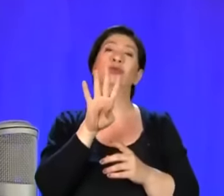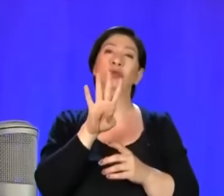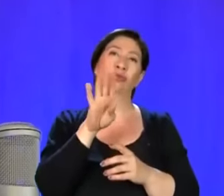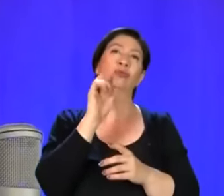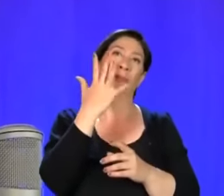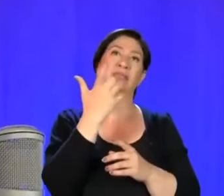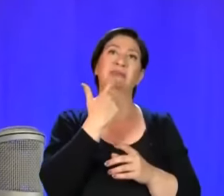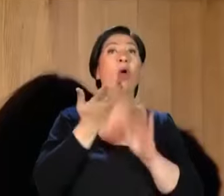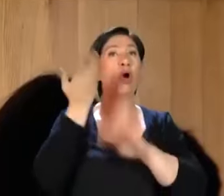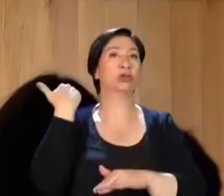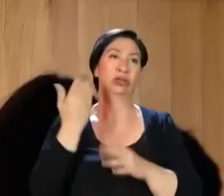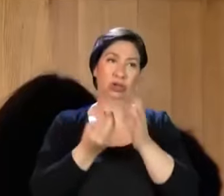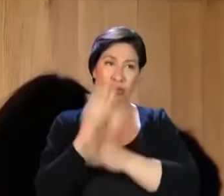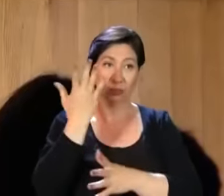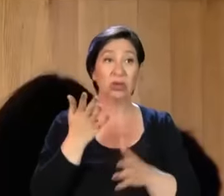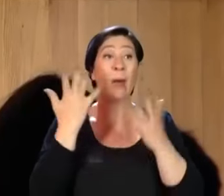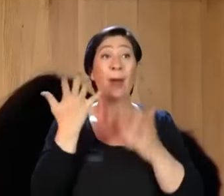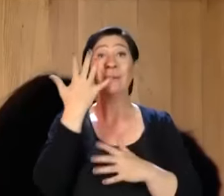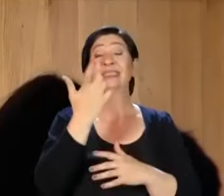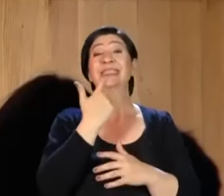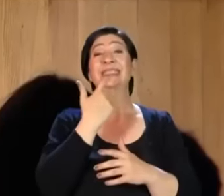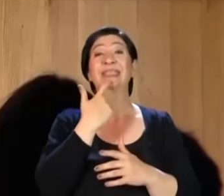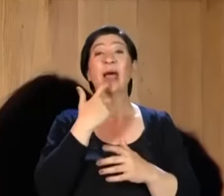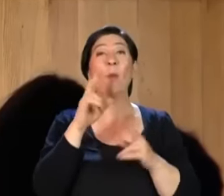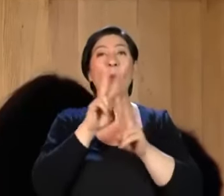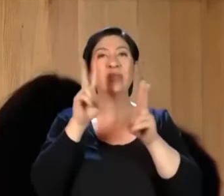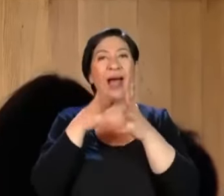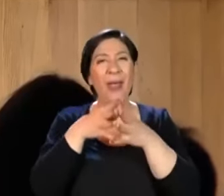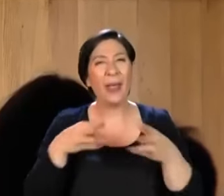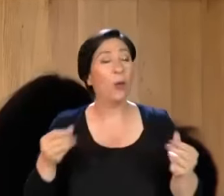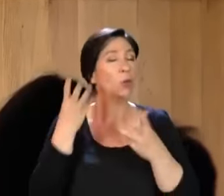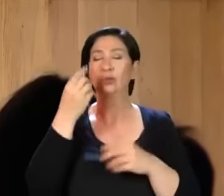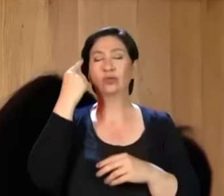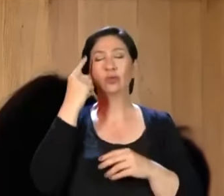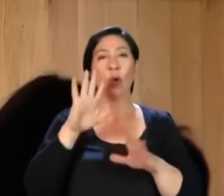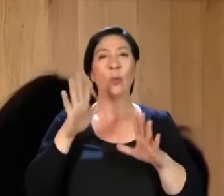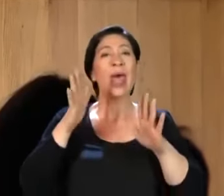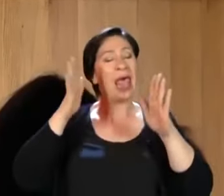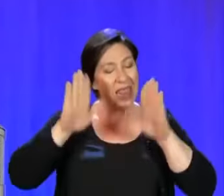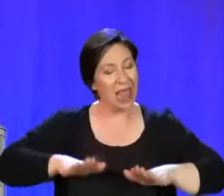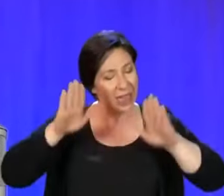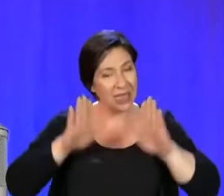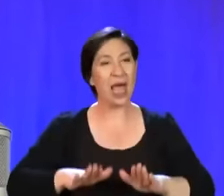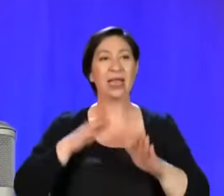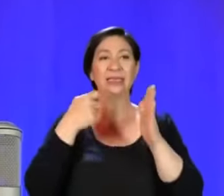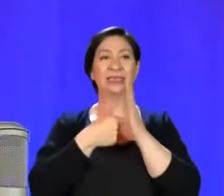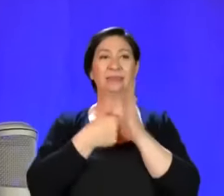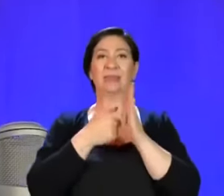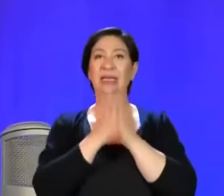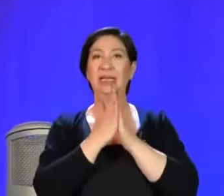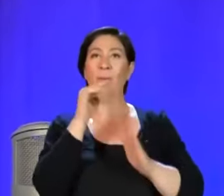2014 5 sene olmuş ama 5 senede demode olacağını düşünmüyorum itaatkar isimli